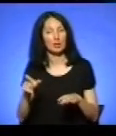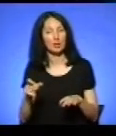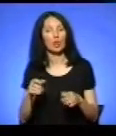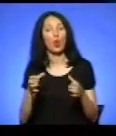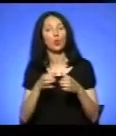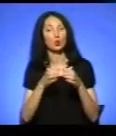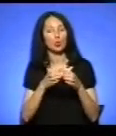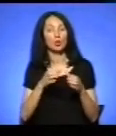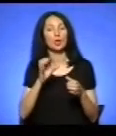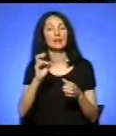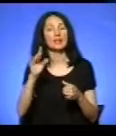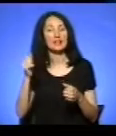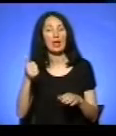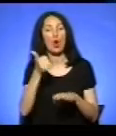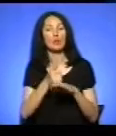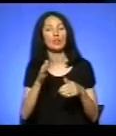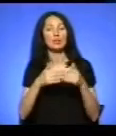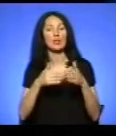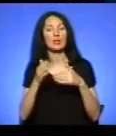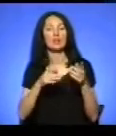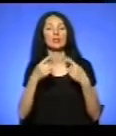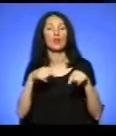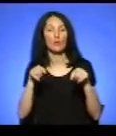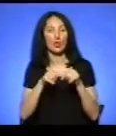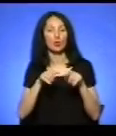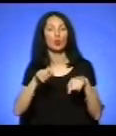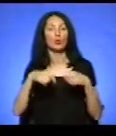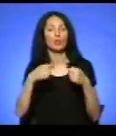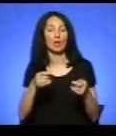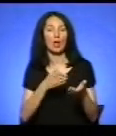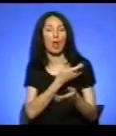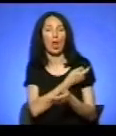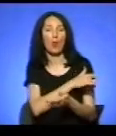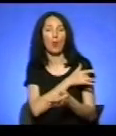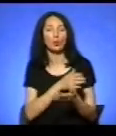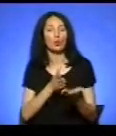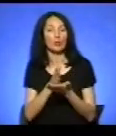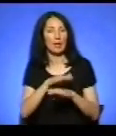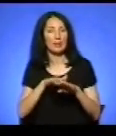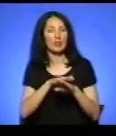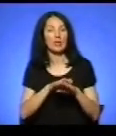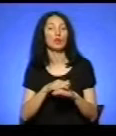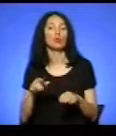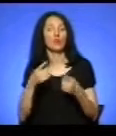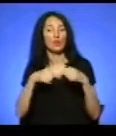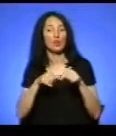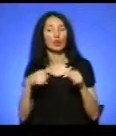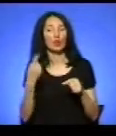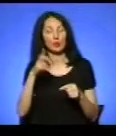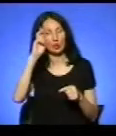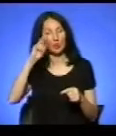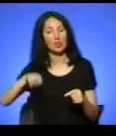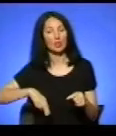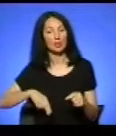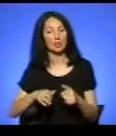відділу надання медичної допомоги населенню управління охорони здоров'я обласної державної адміністрації. Вітаю вас, пані Марія.